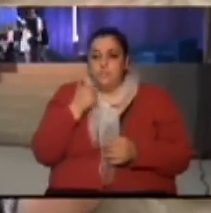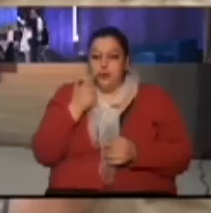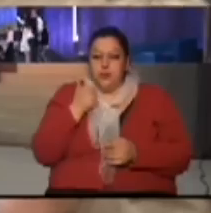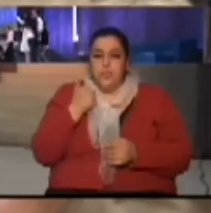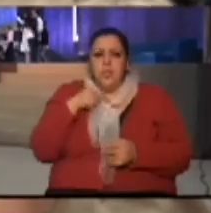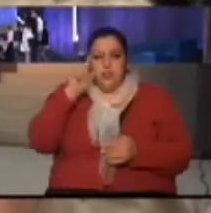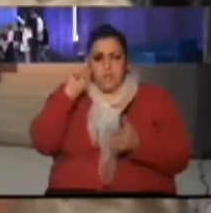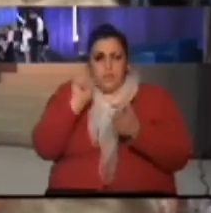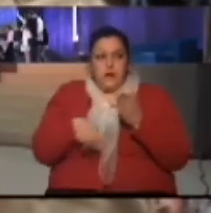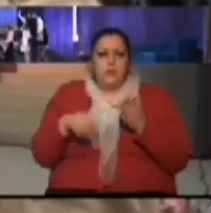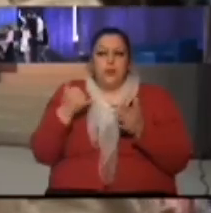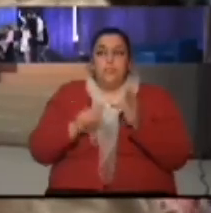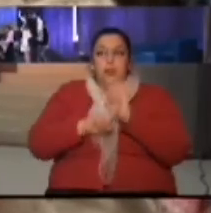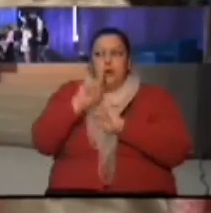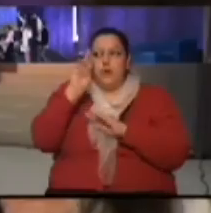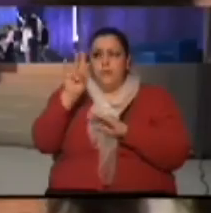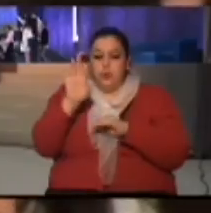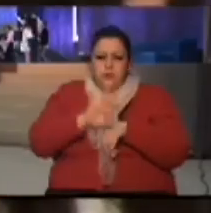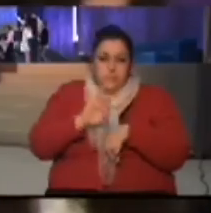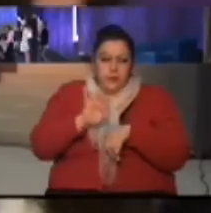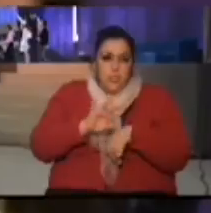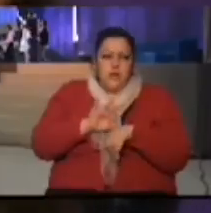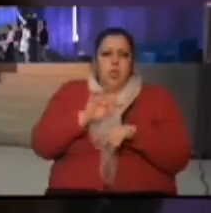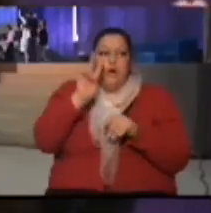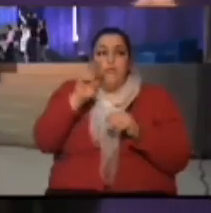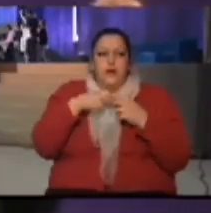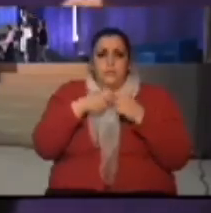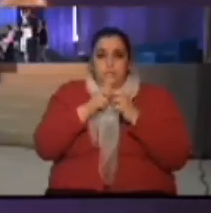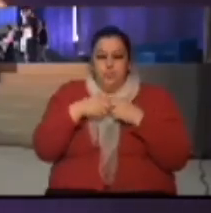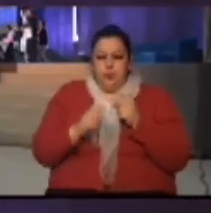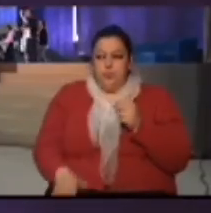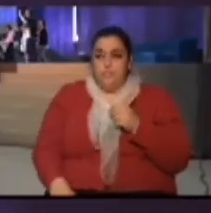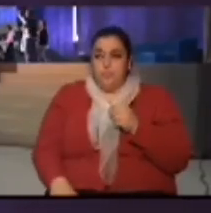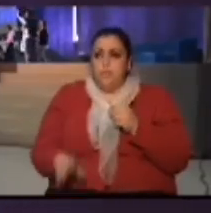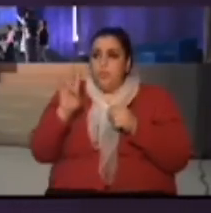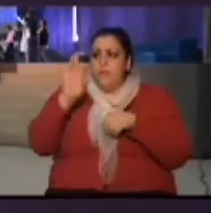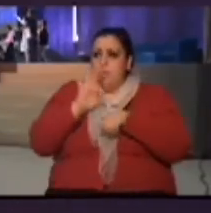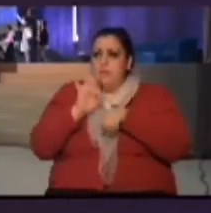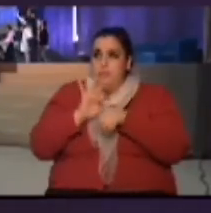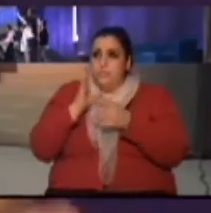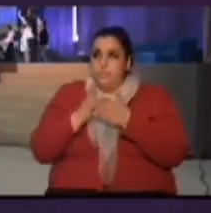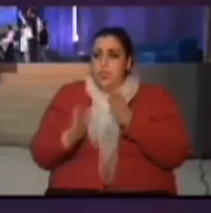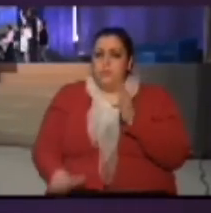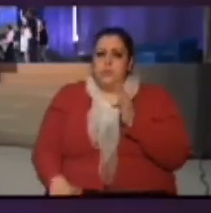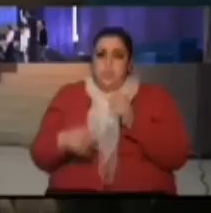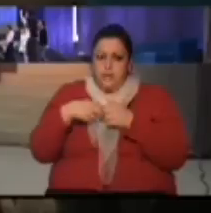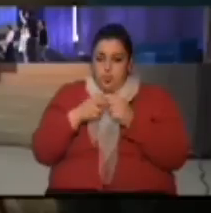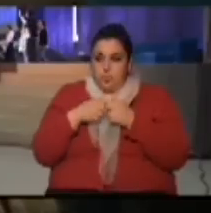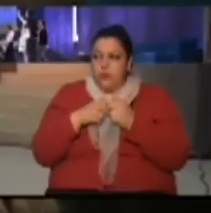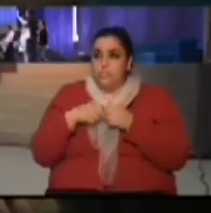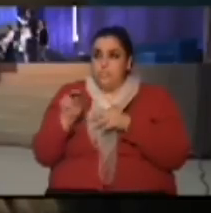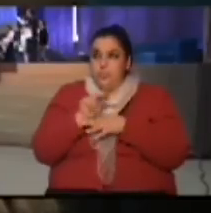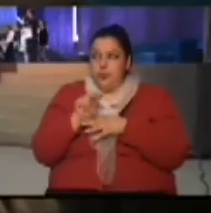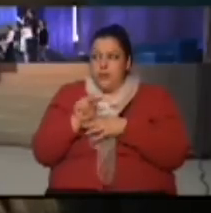ակատարվում։ Ես հավատում եմ, որ ինչ-որ մեկի ծունկն է հիմա բժշկվում։ Աջ ոտքի ծունկը։ Ես հավատում